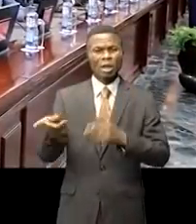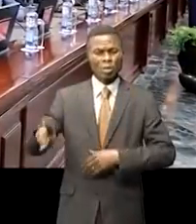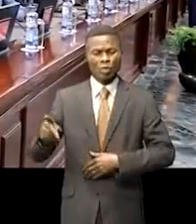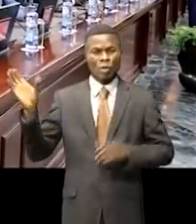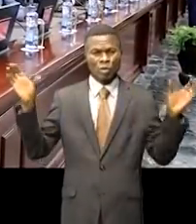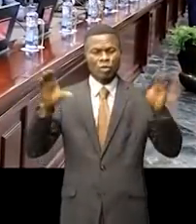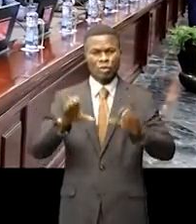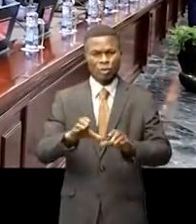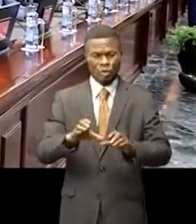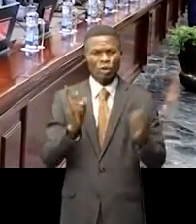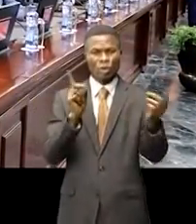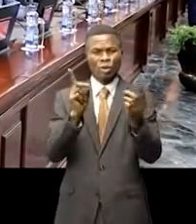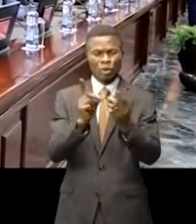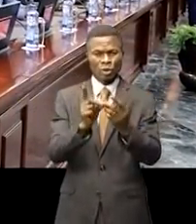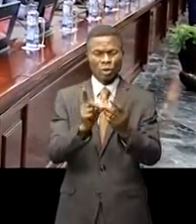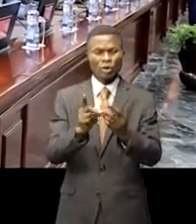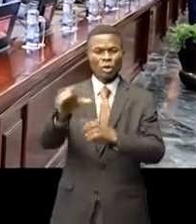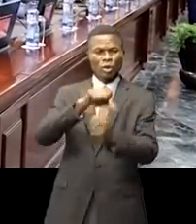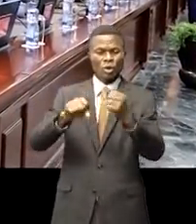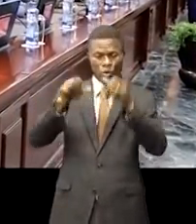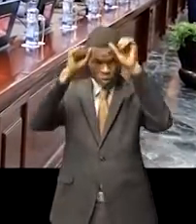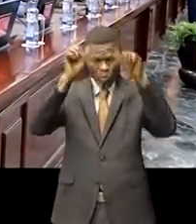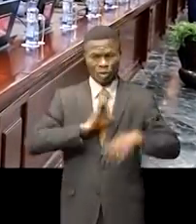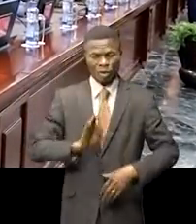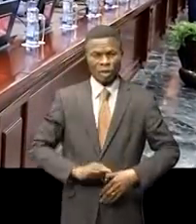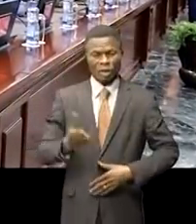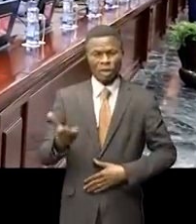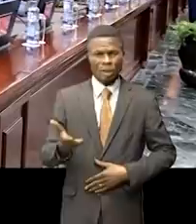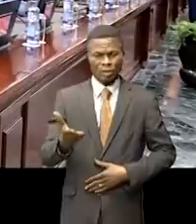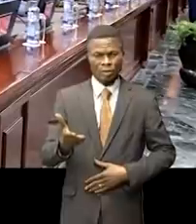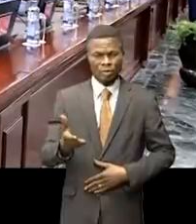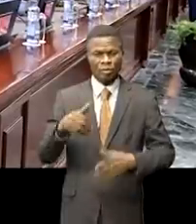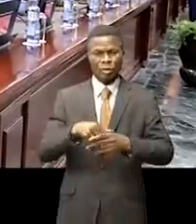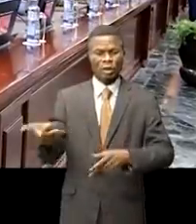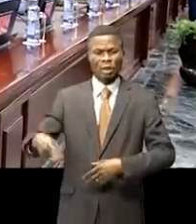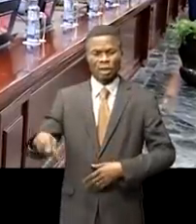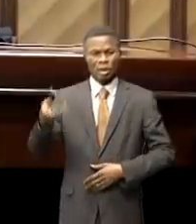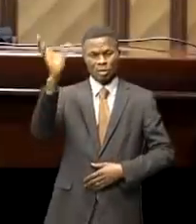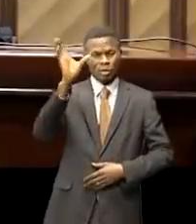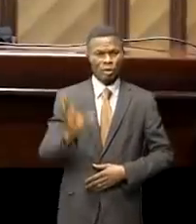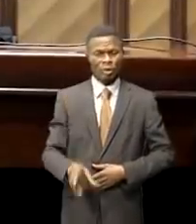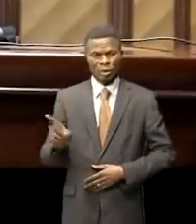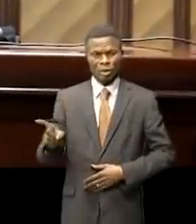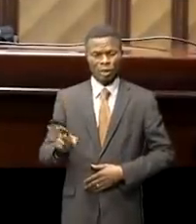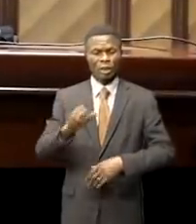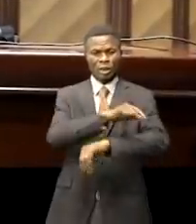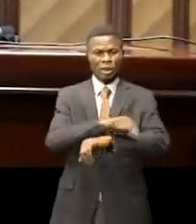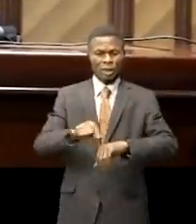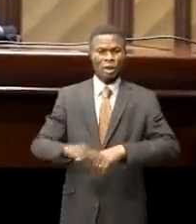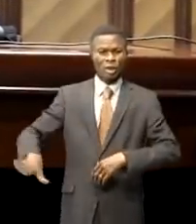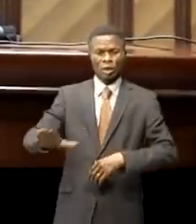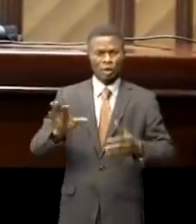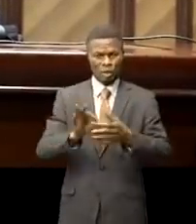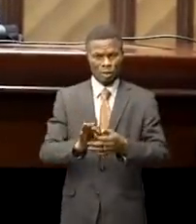se sont retrouvés autour du président de la république félix antoine qui serait dit lombo à la cité de l'union africaine